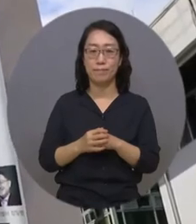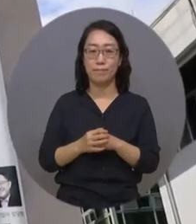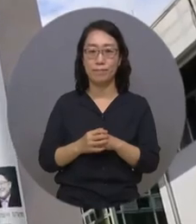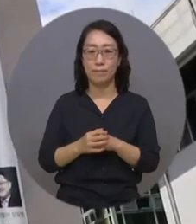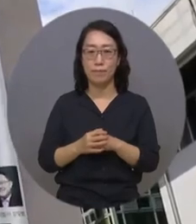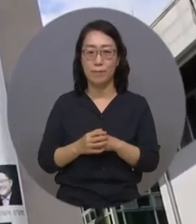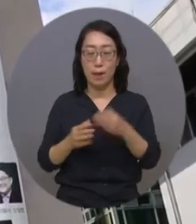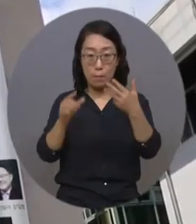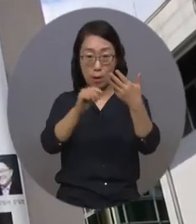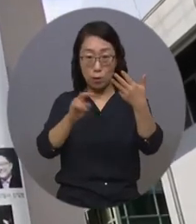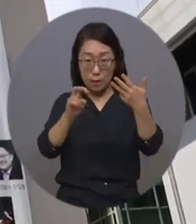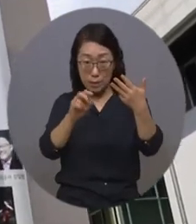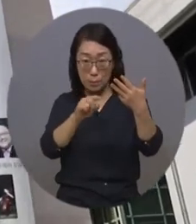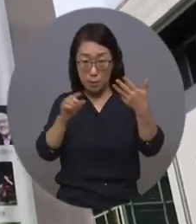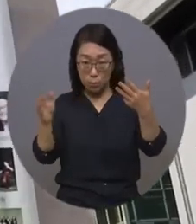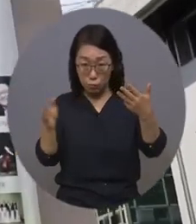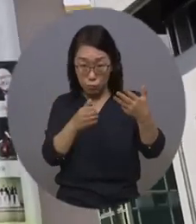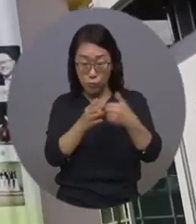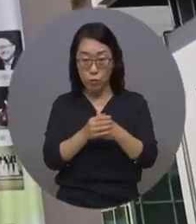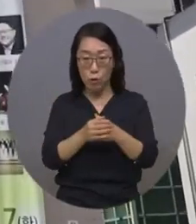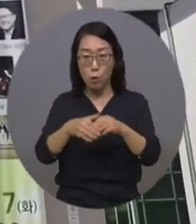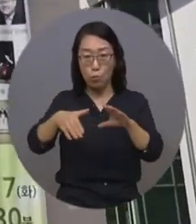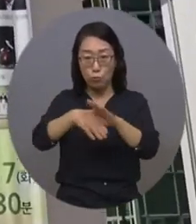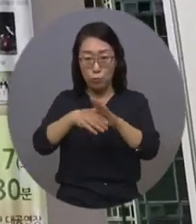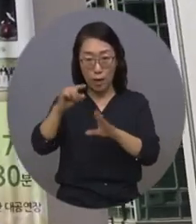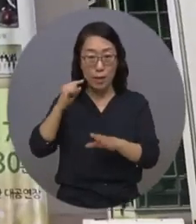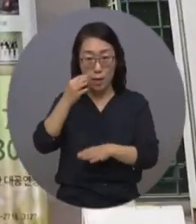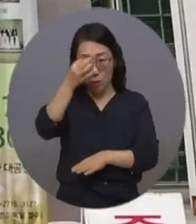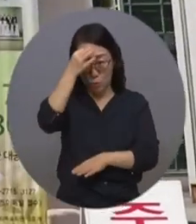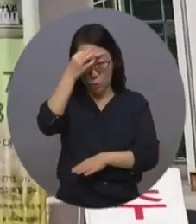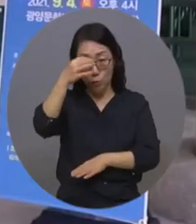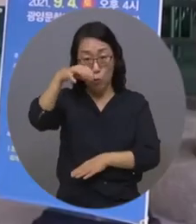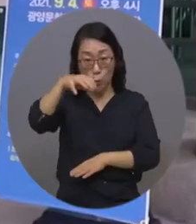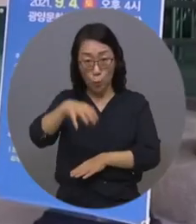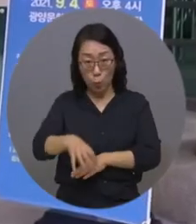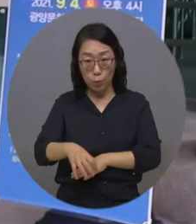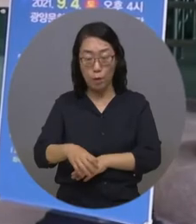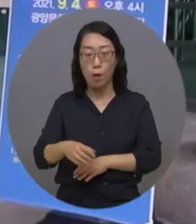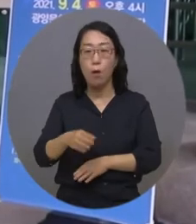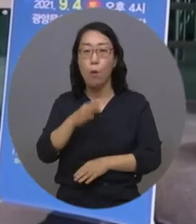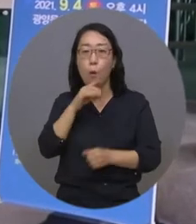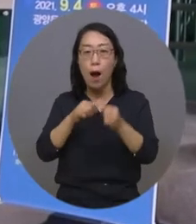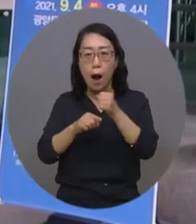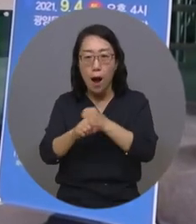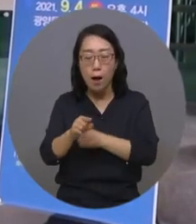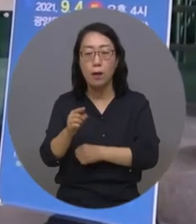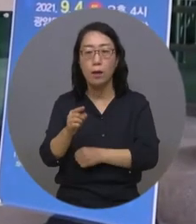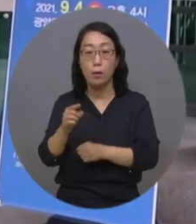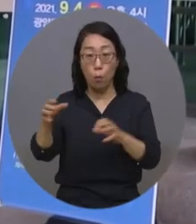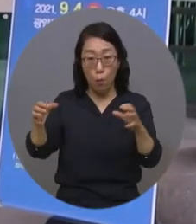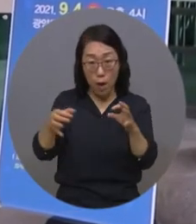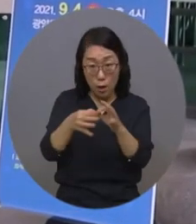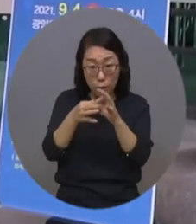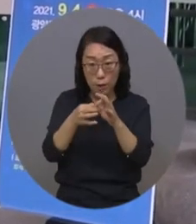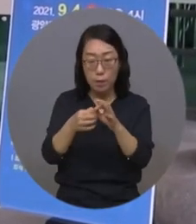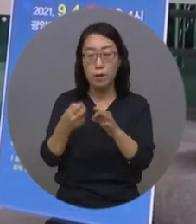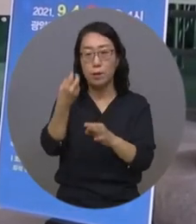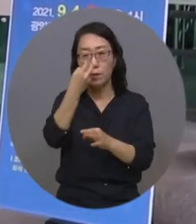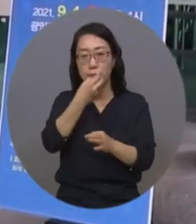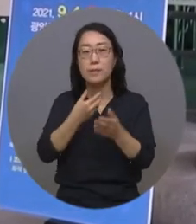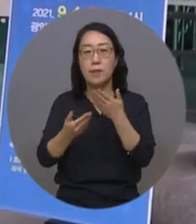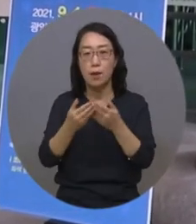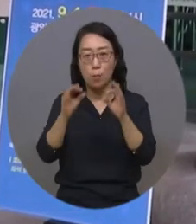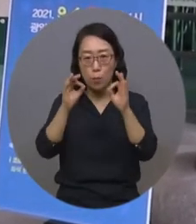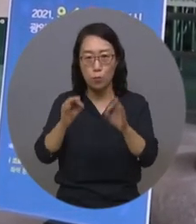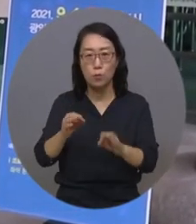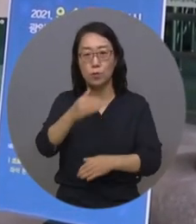지난 20일부터 광양문화예술회관에서는 명화를 통해 과학의 원리를 체험해볼 수 있는 이색 전시회가 열리고